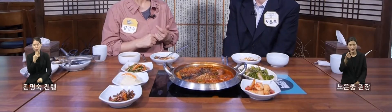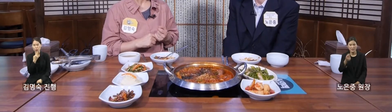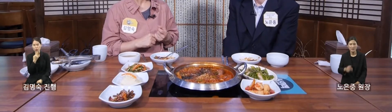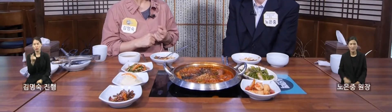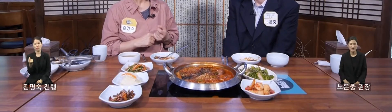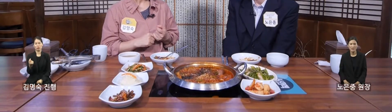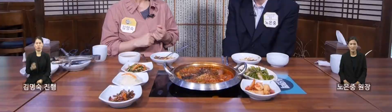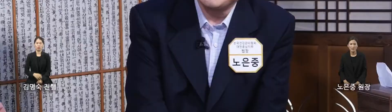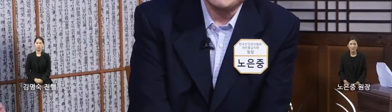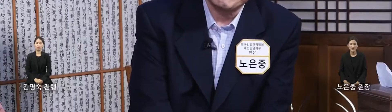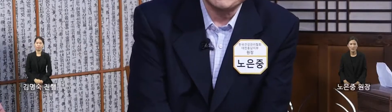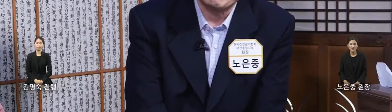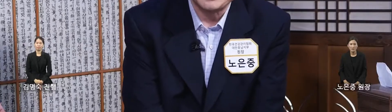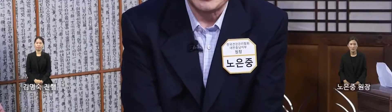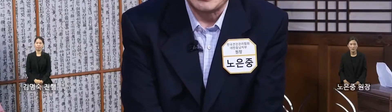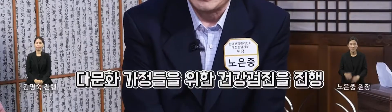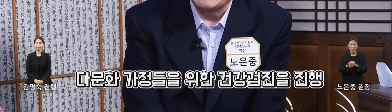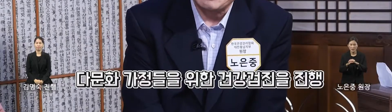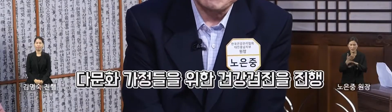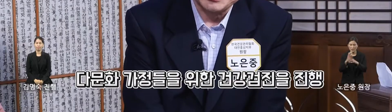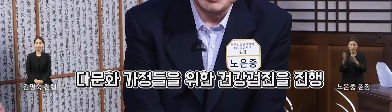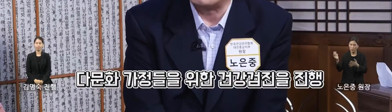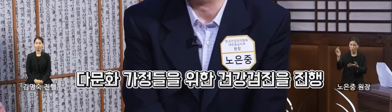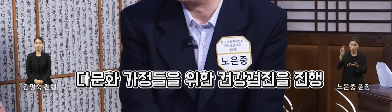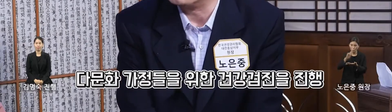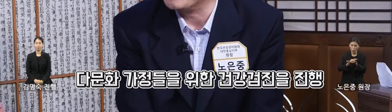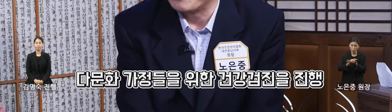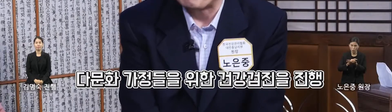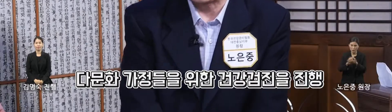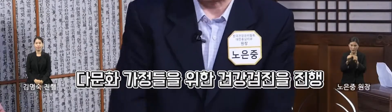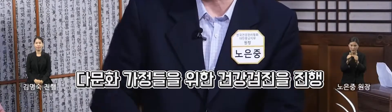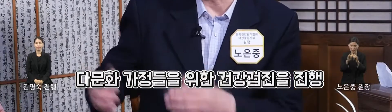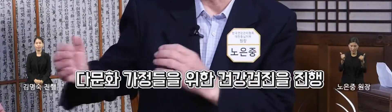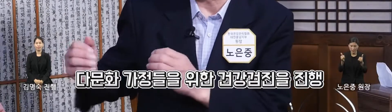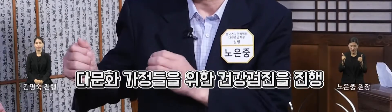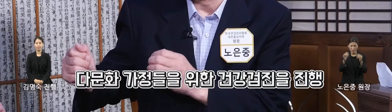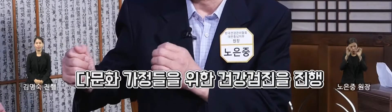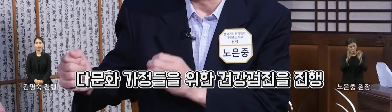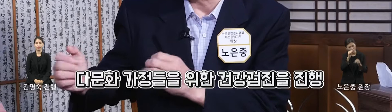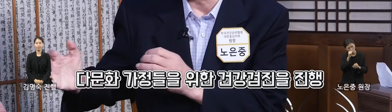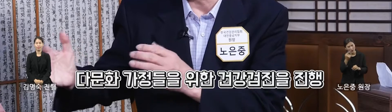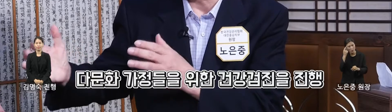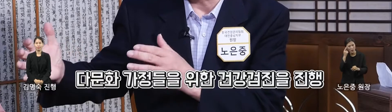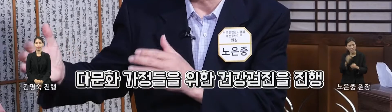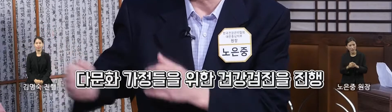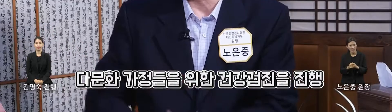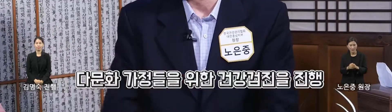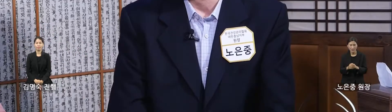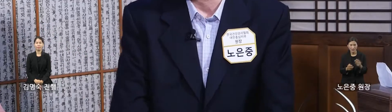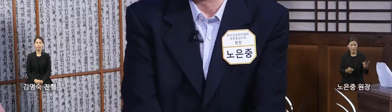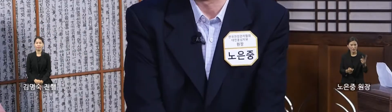예. 예. 그래서 다문화 가족 오신 분들은 참 그 좋아 보여요. 왜냐하면 항상 옆에 이제